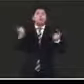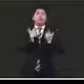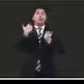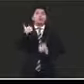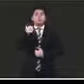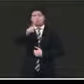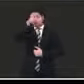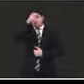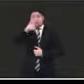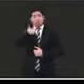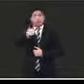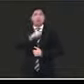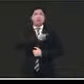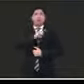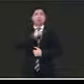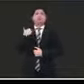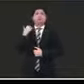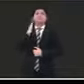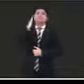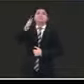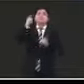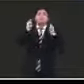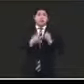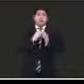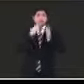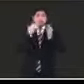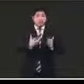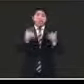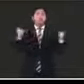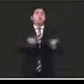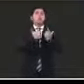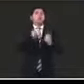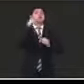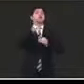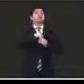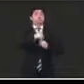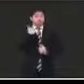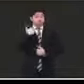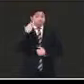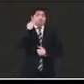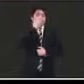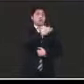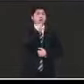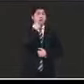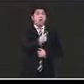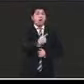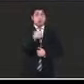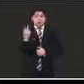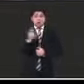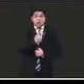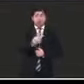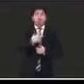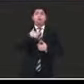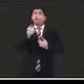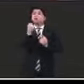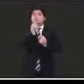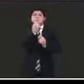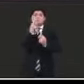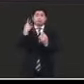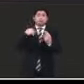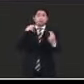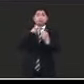Türkiye'yi temsil ettik Zirve kapsamında gerçekleştirdiğimiz ikili ve çok taraflı